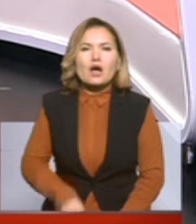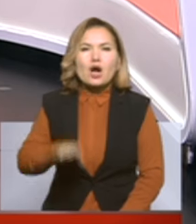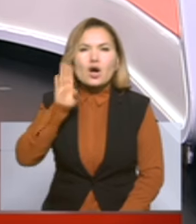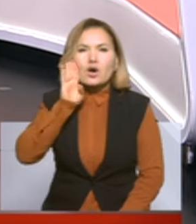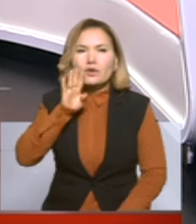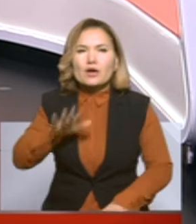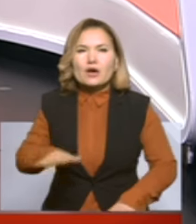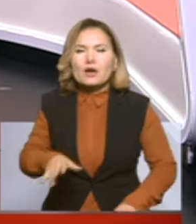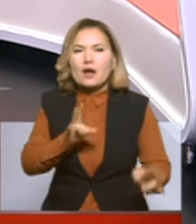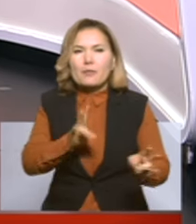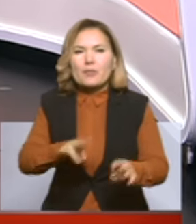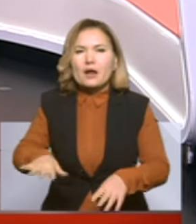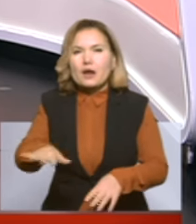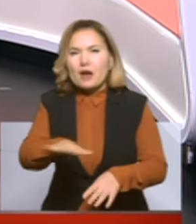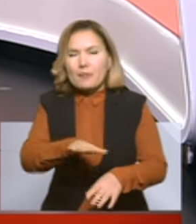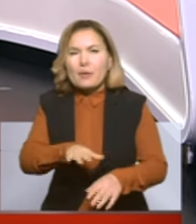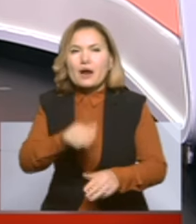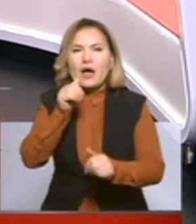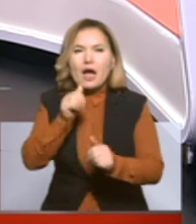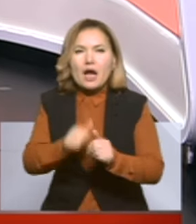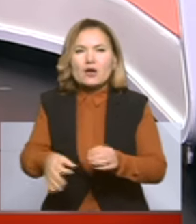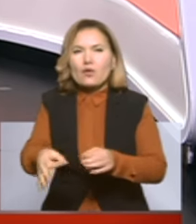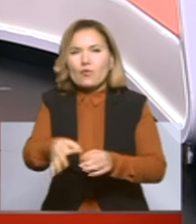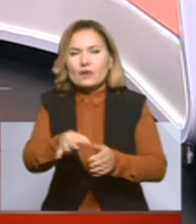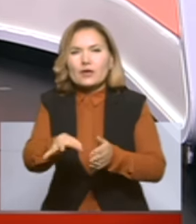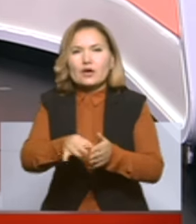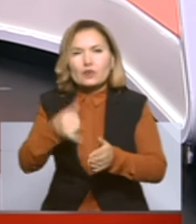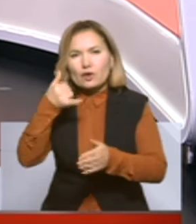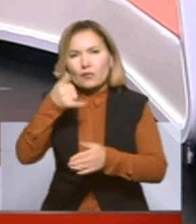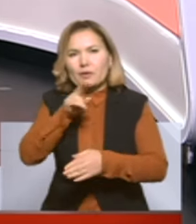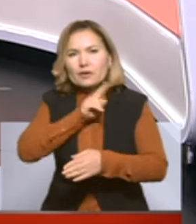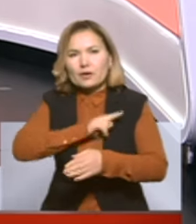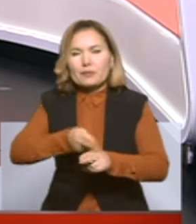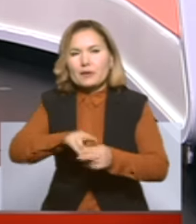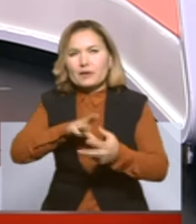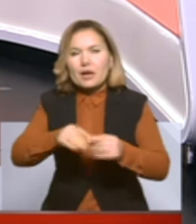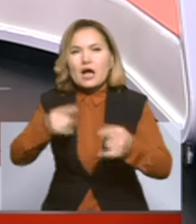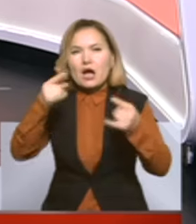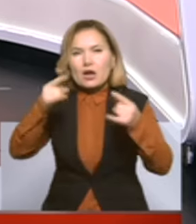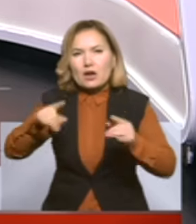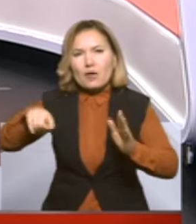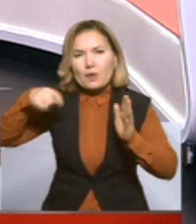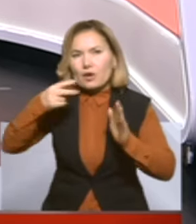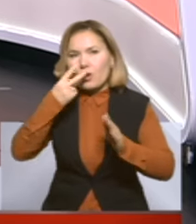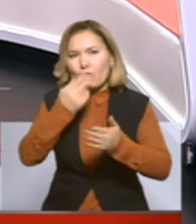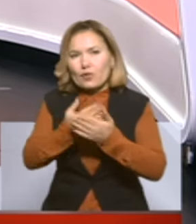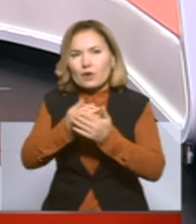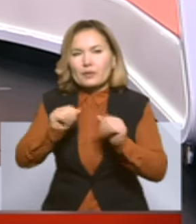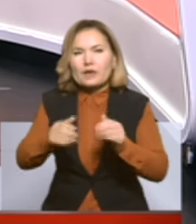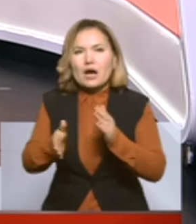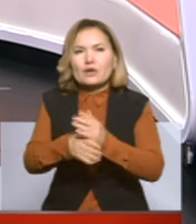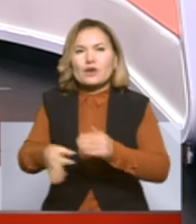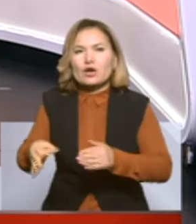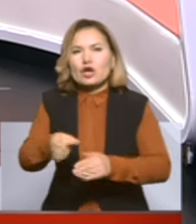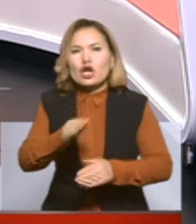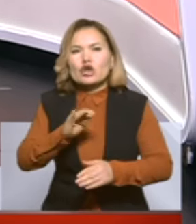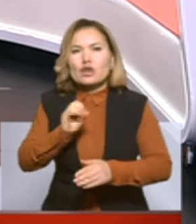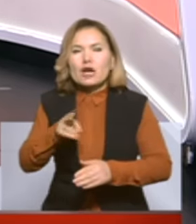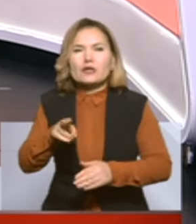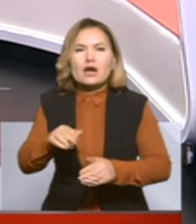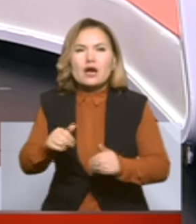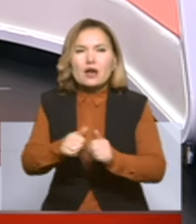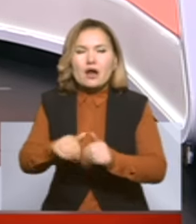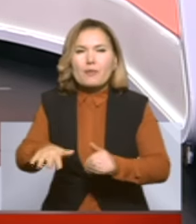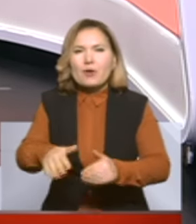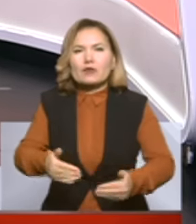Су тасқыны болған аймақтар бойынша әр өңірде жедел желі жұмыс істеп тұр. Оны экраннан көруге болады. Атырау облысында жайық